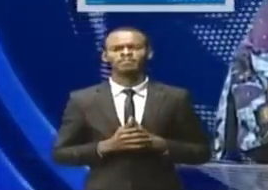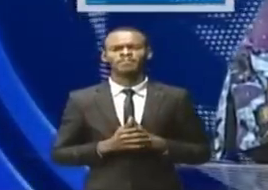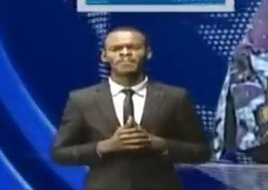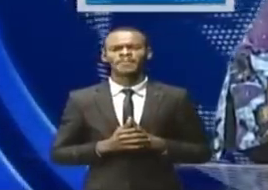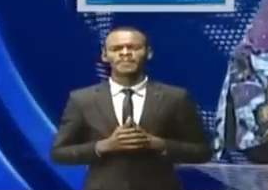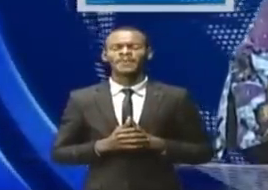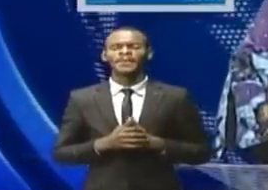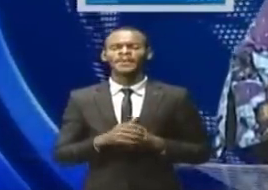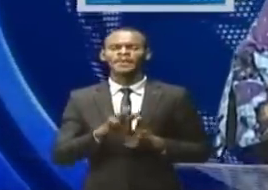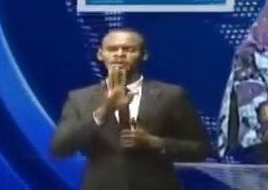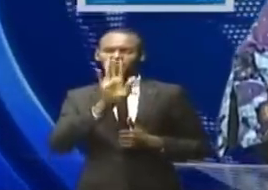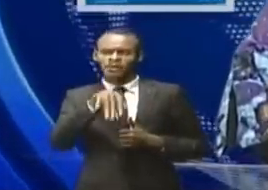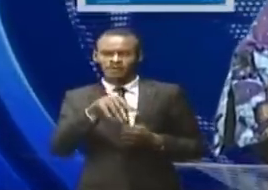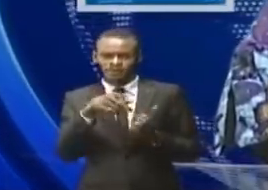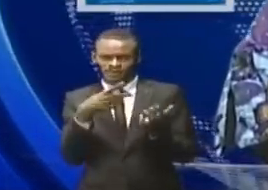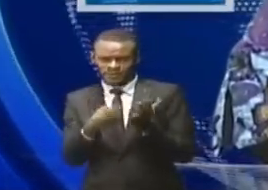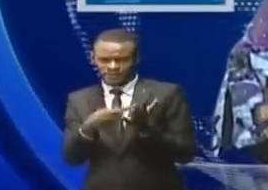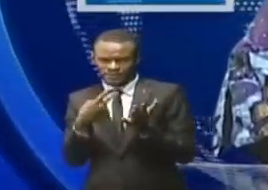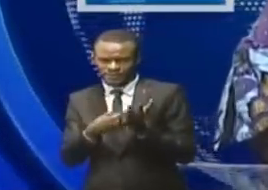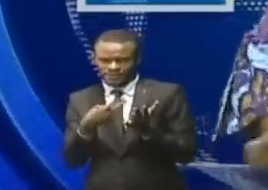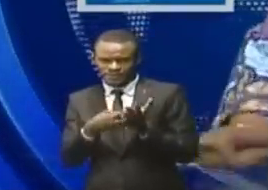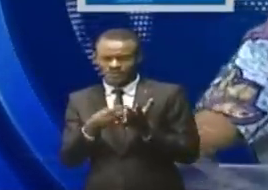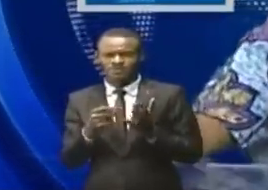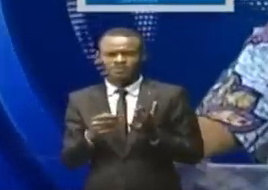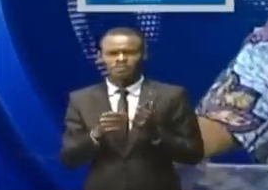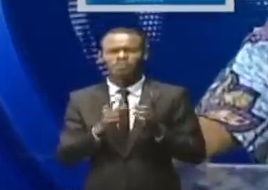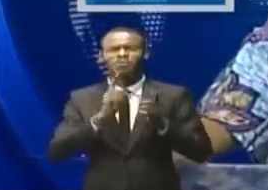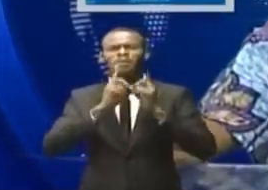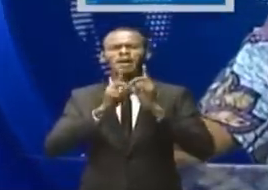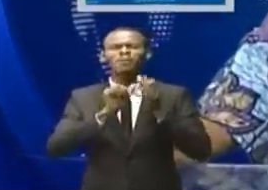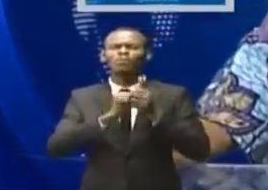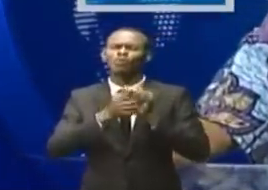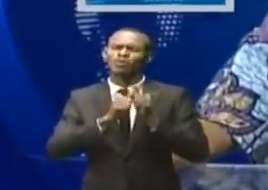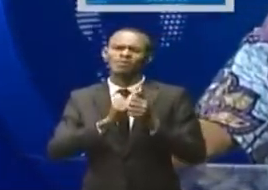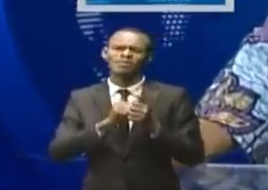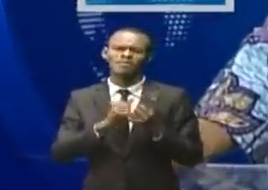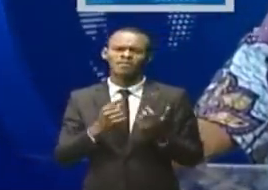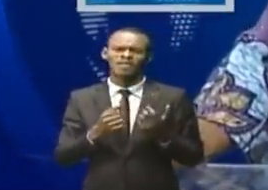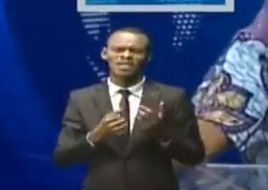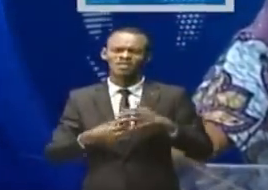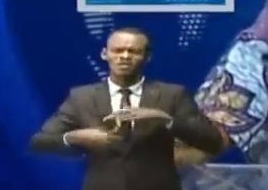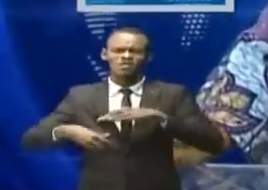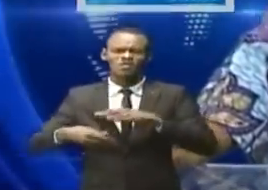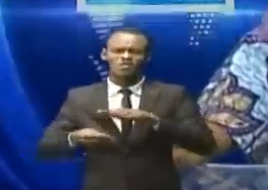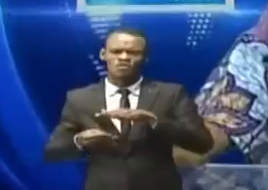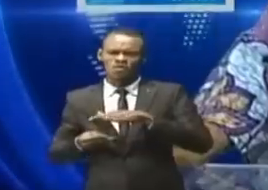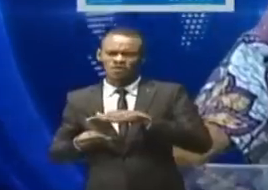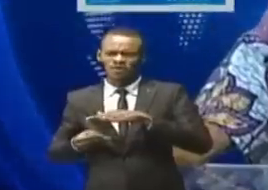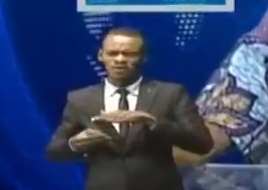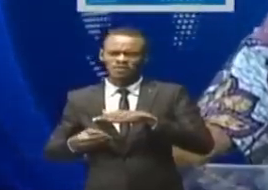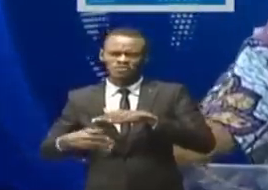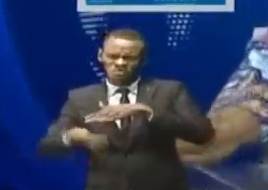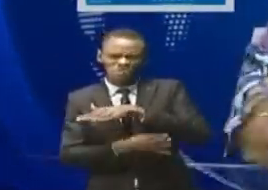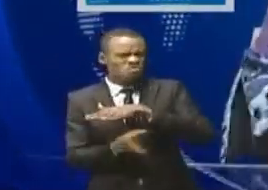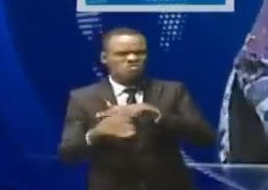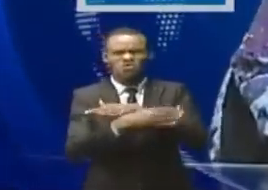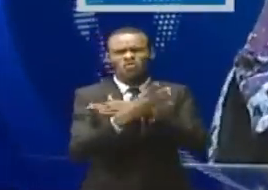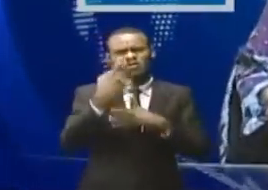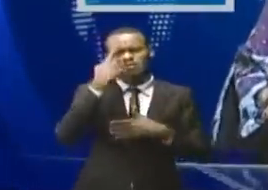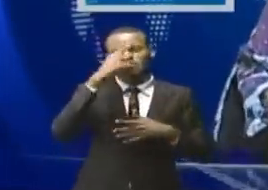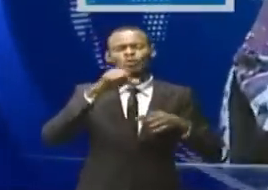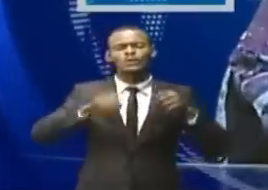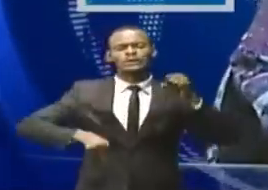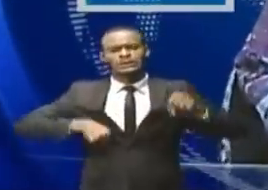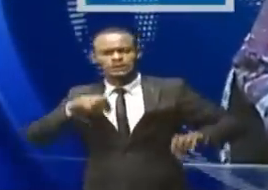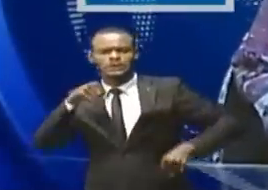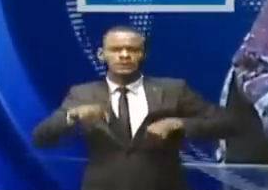En sport, il monte au créneau pour dénoncer la fraude des cyclistes non classés pour la compétition au 9e jeu de la francophonie qui ouvre ses